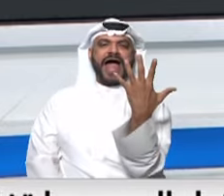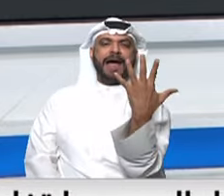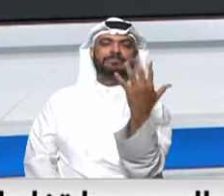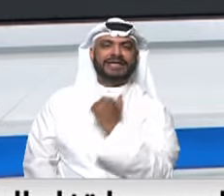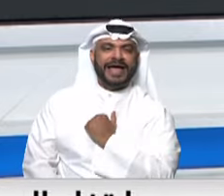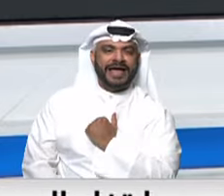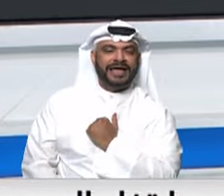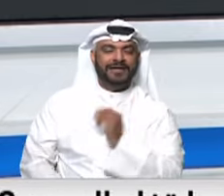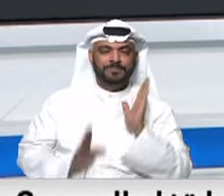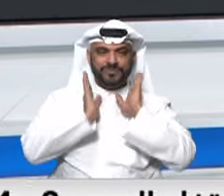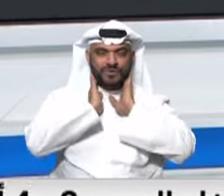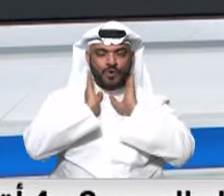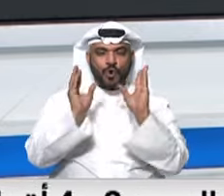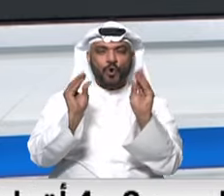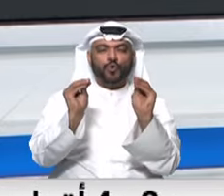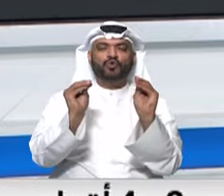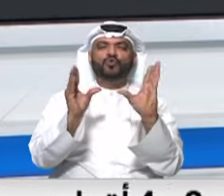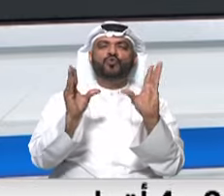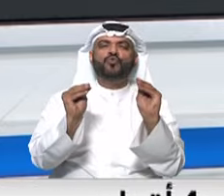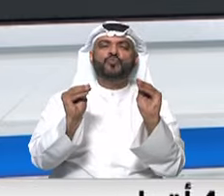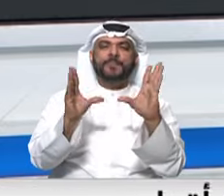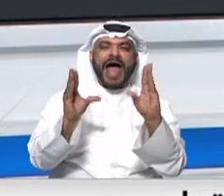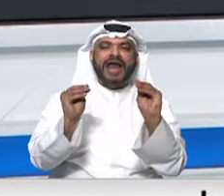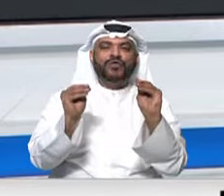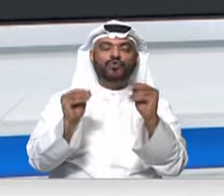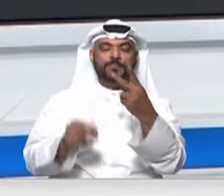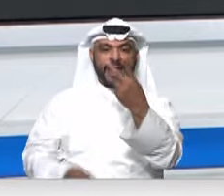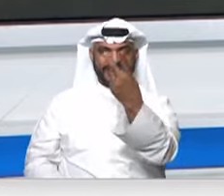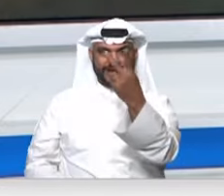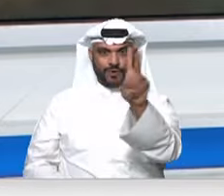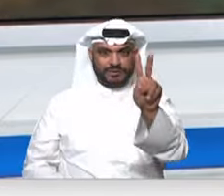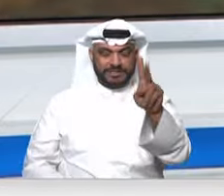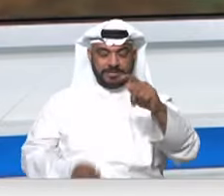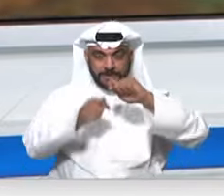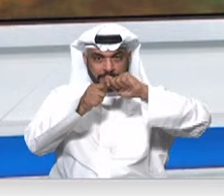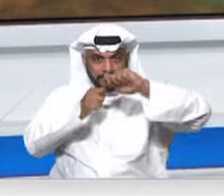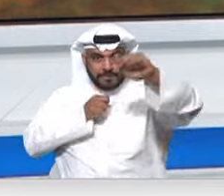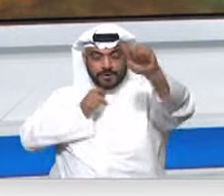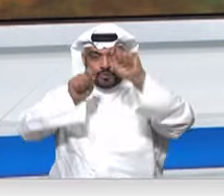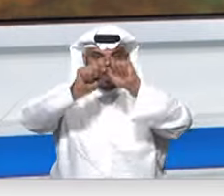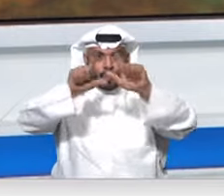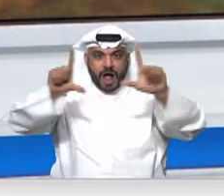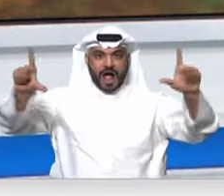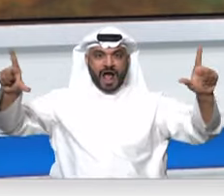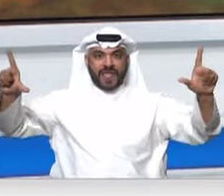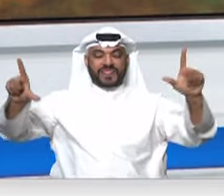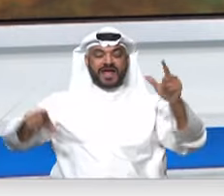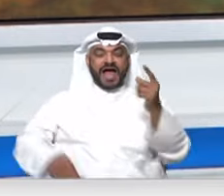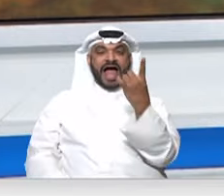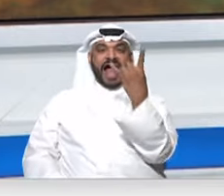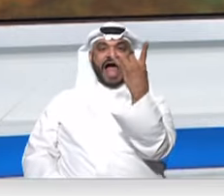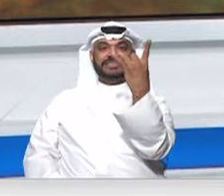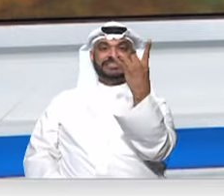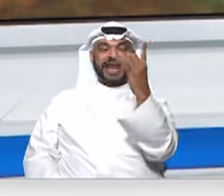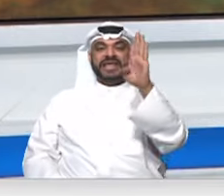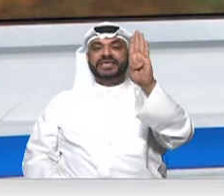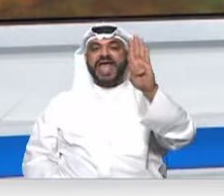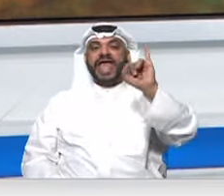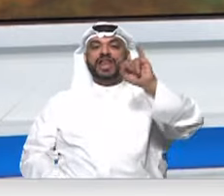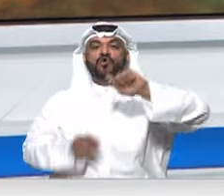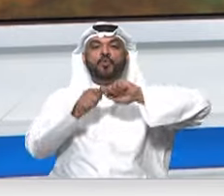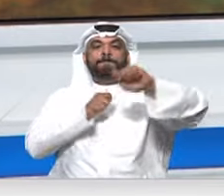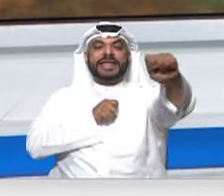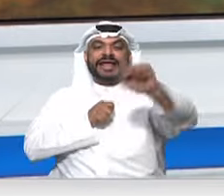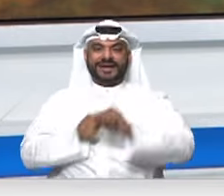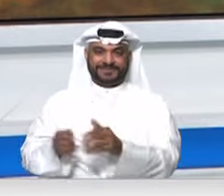40 درجة مئوية، 22% الرطوبة النسبية، الرؤية الأفقية جيدة تتجاوز 10 كيلو. مع بداية دخول ساعات الصباح الأولى